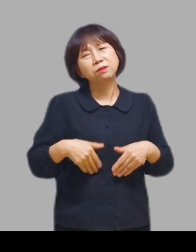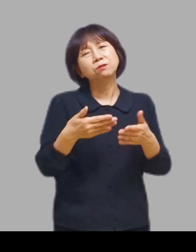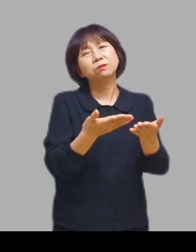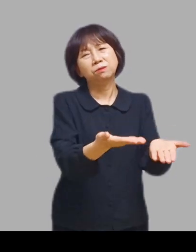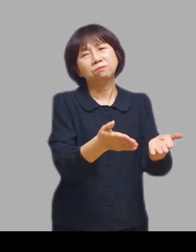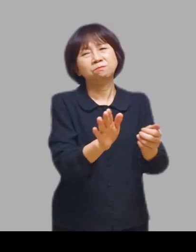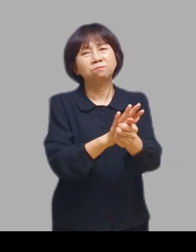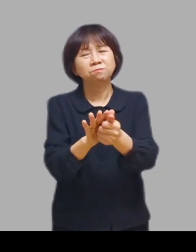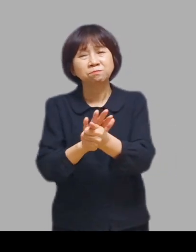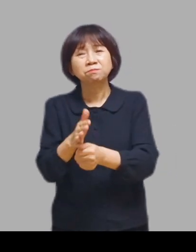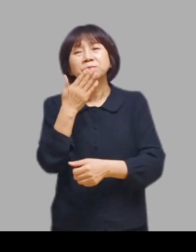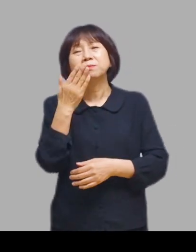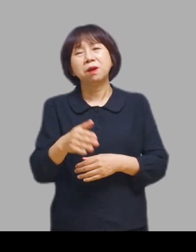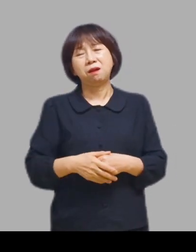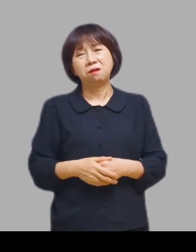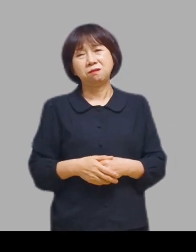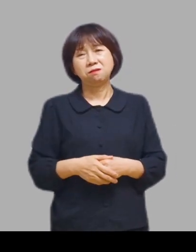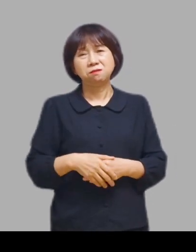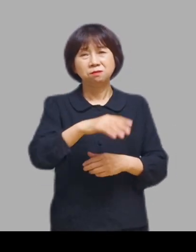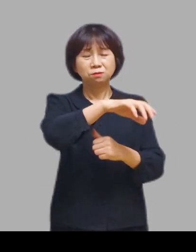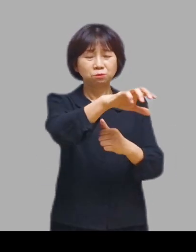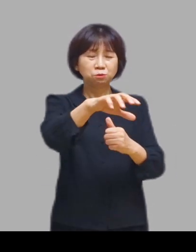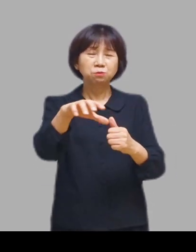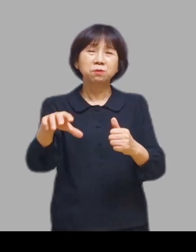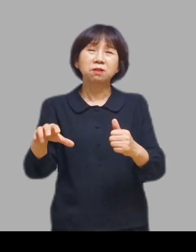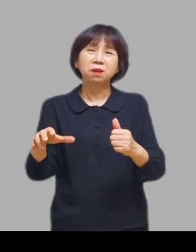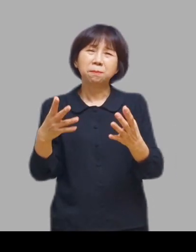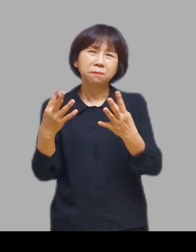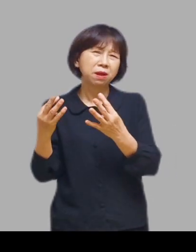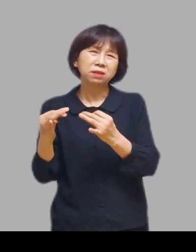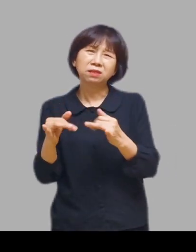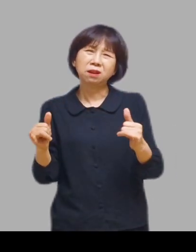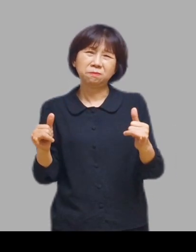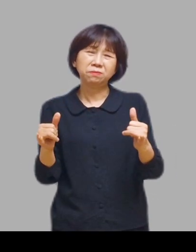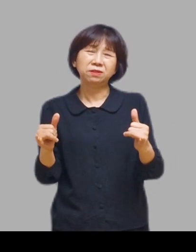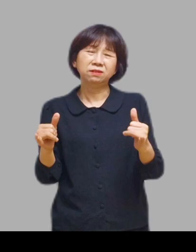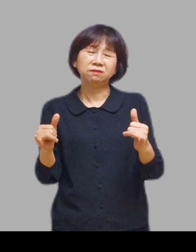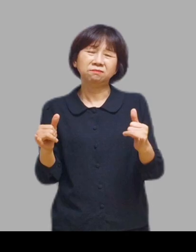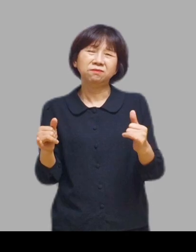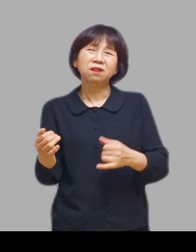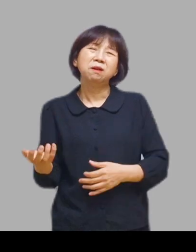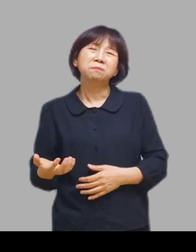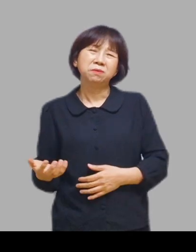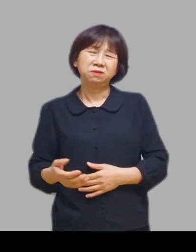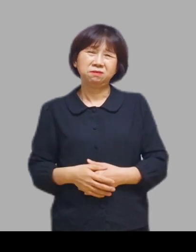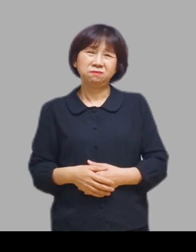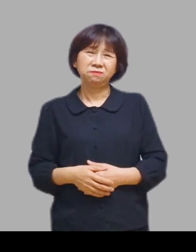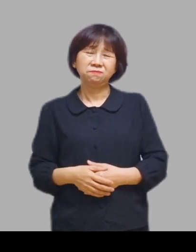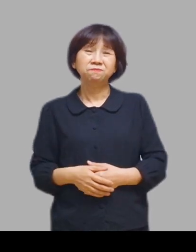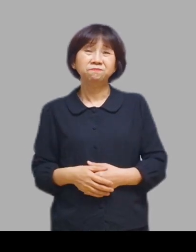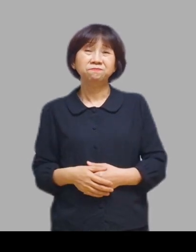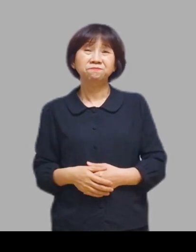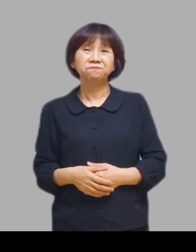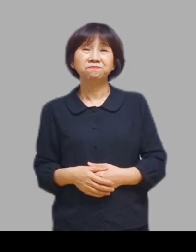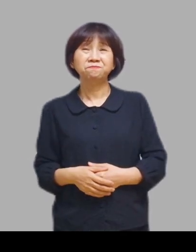있습니다. 우리 주변에 보니까 말이 많은 분이 계세요.